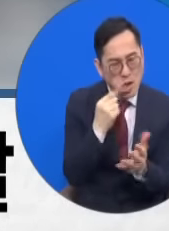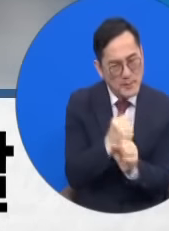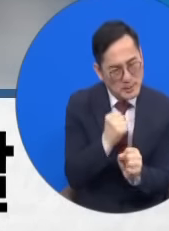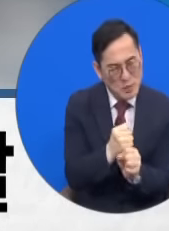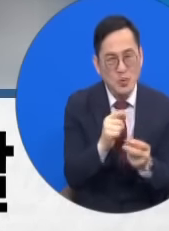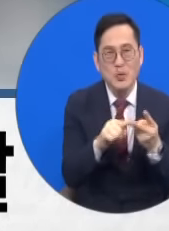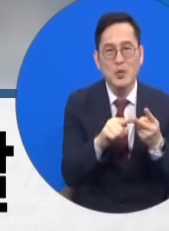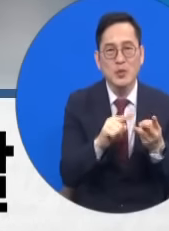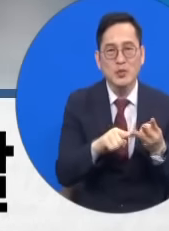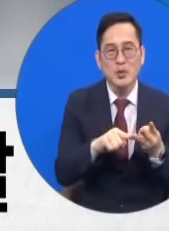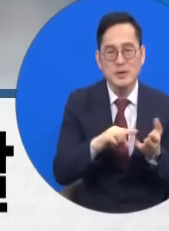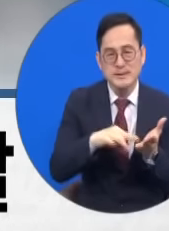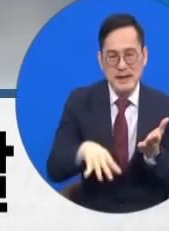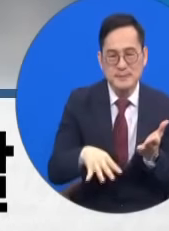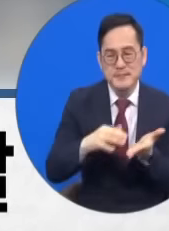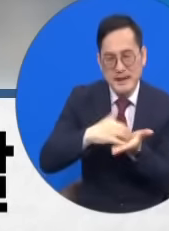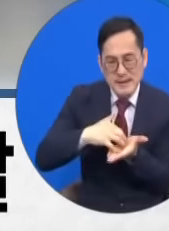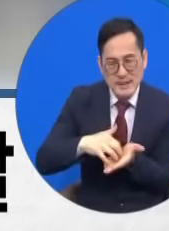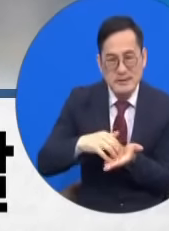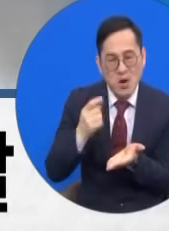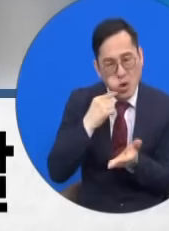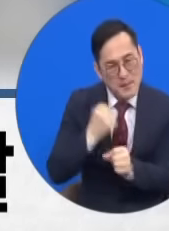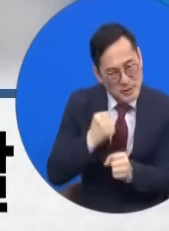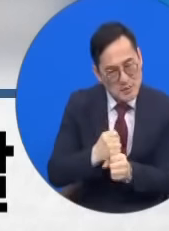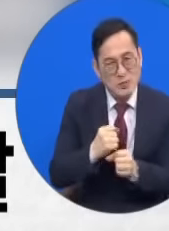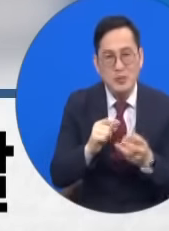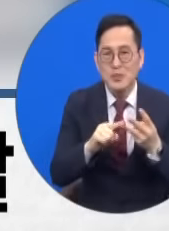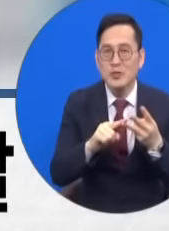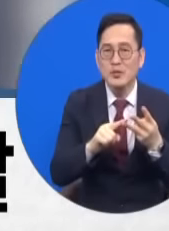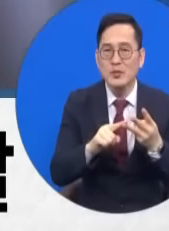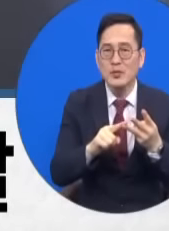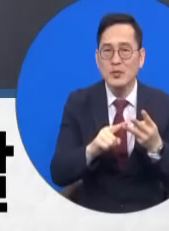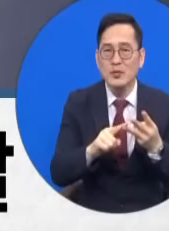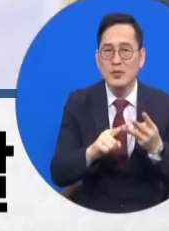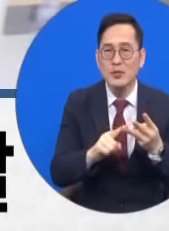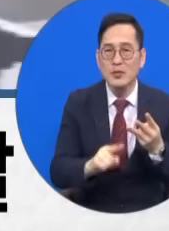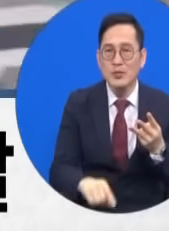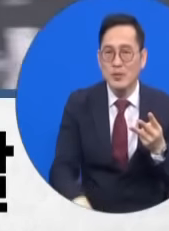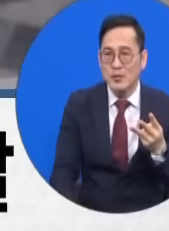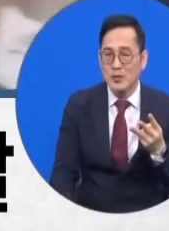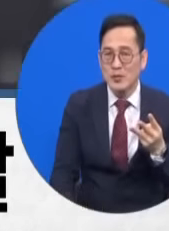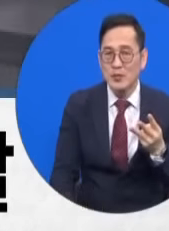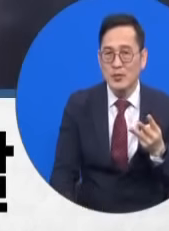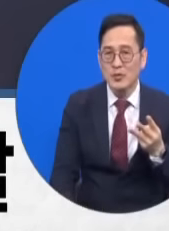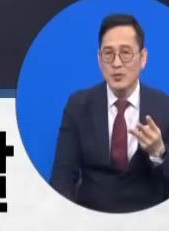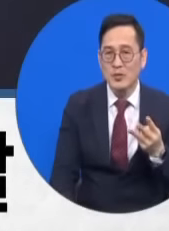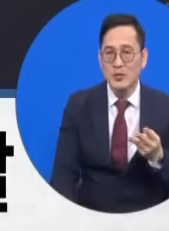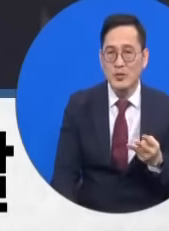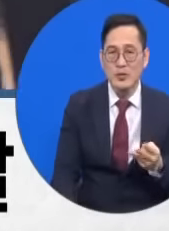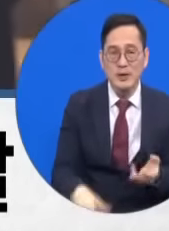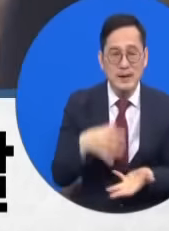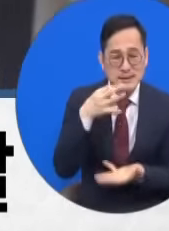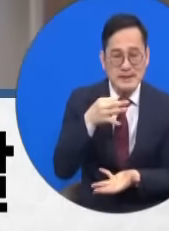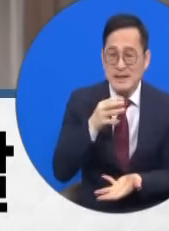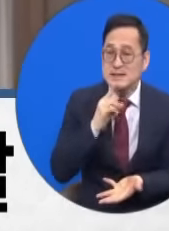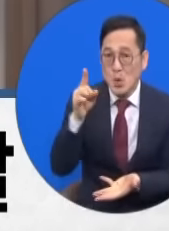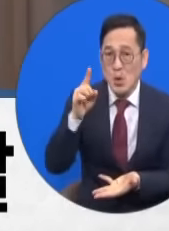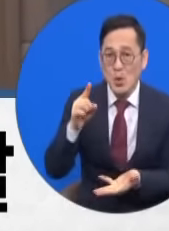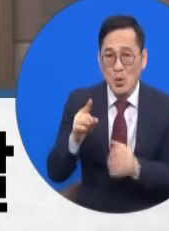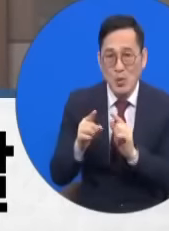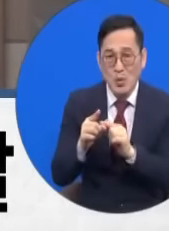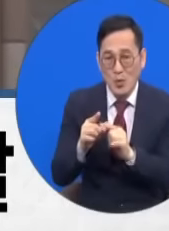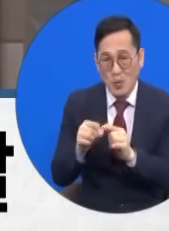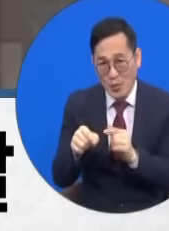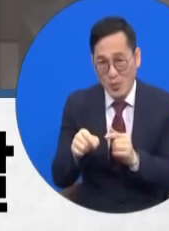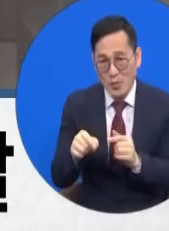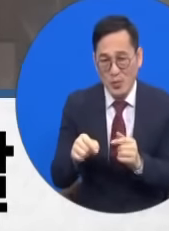만약에 세금계산서 허위 발행했다고 하면 위장 세금계산서 발행 거에 대한 부가가치세 위반이랄지 아주 범죄 행위가 뭐 줄줄이 연결돼